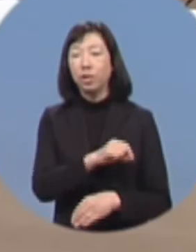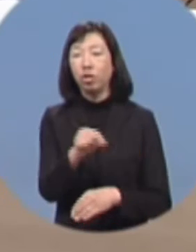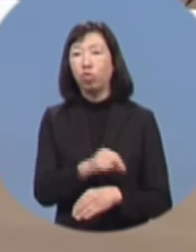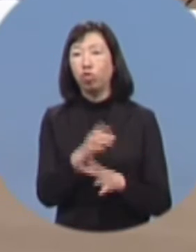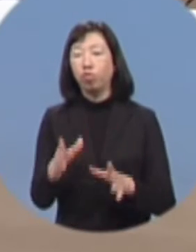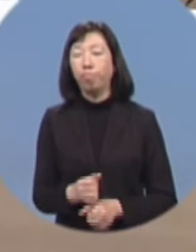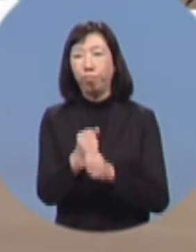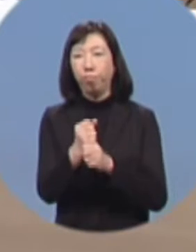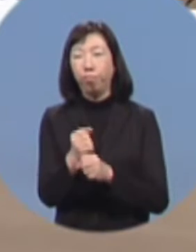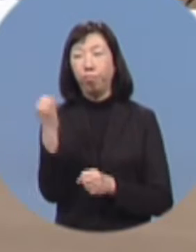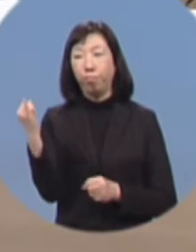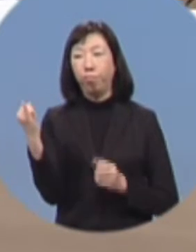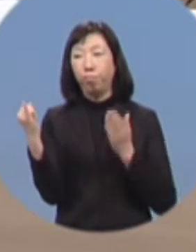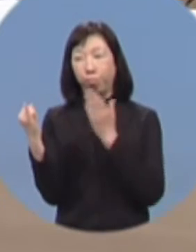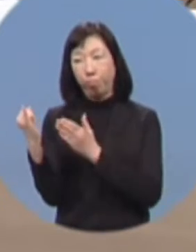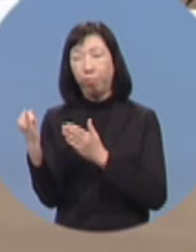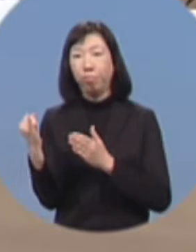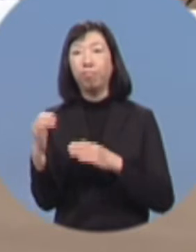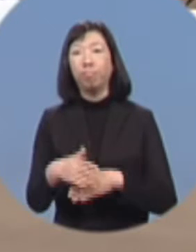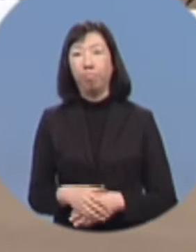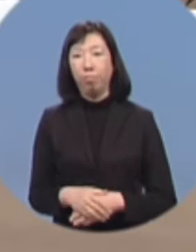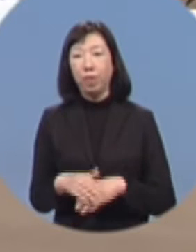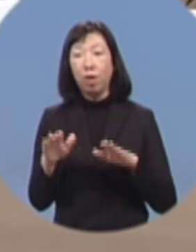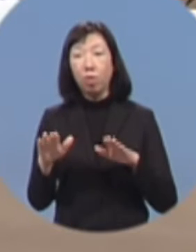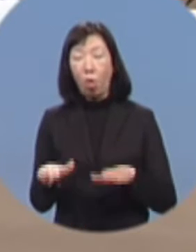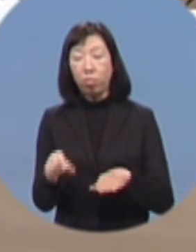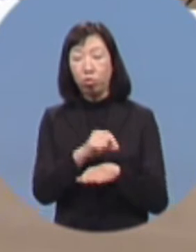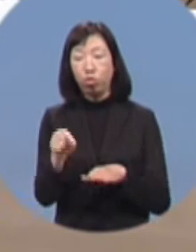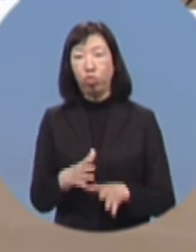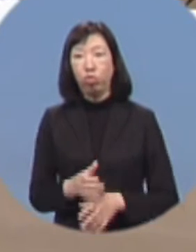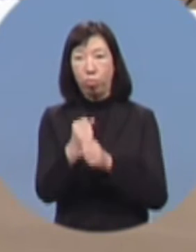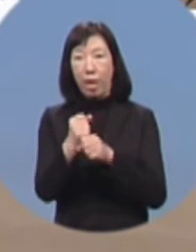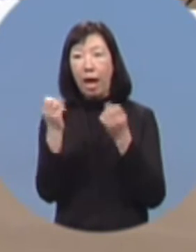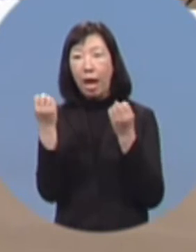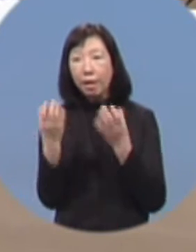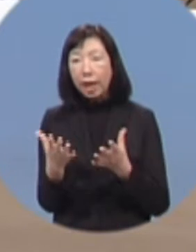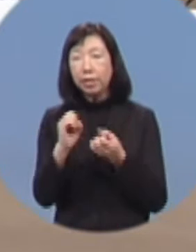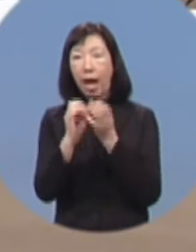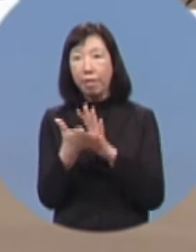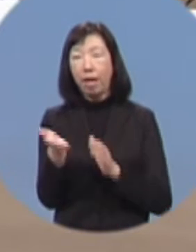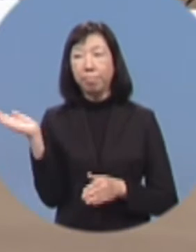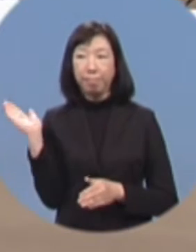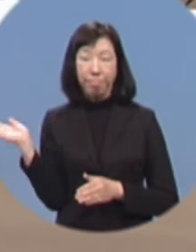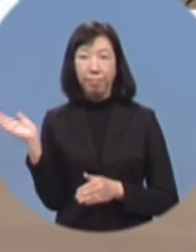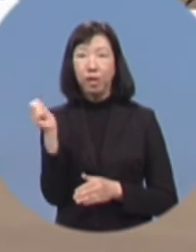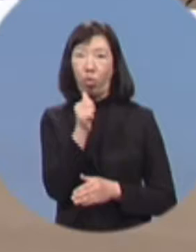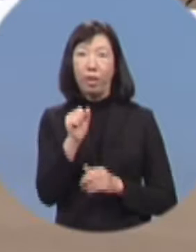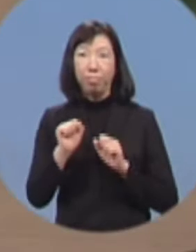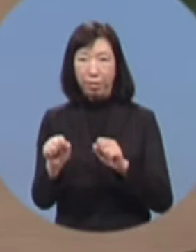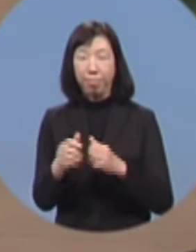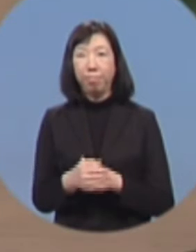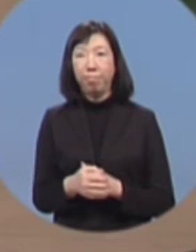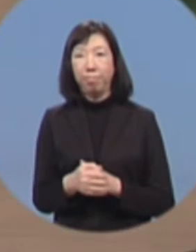続いて特集、ちえちゃんのリポートです。 はい、今週の特集は新しいお花ブリリアントベルをご紹介します